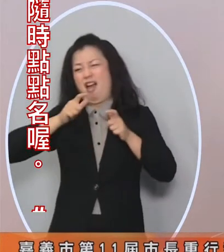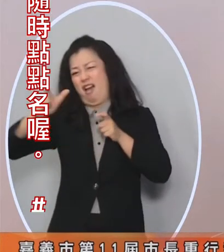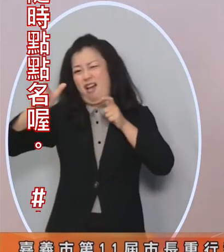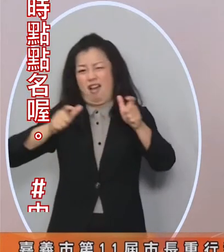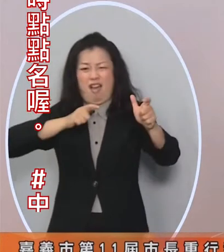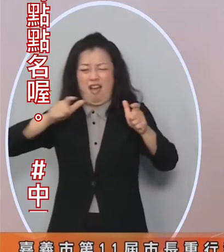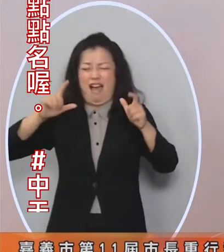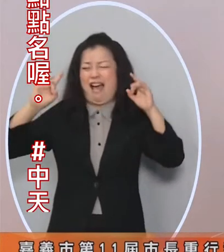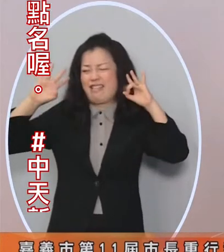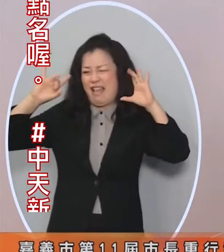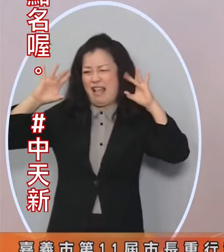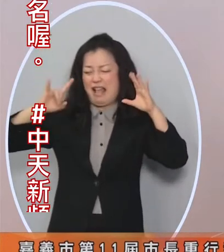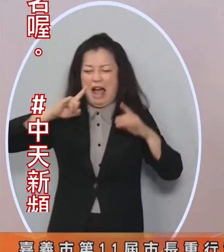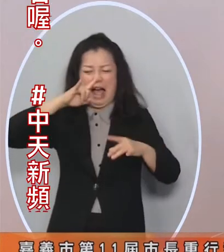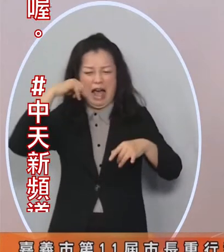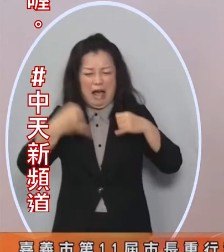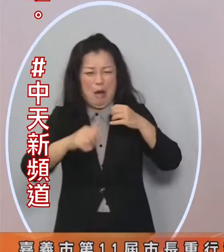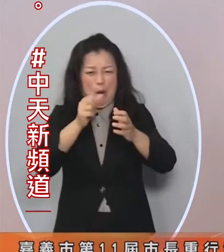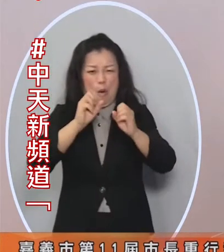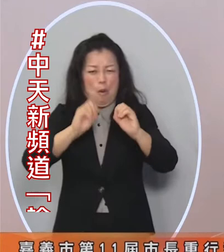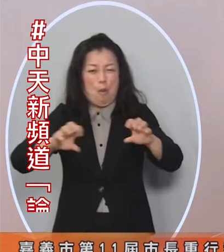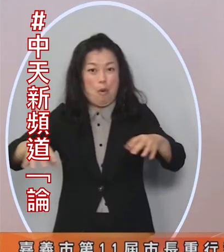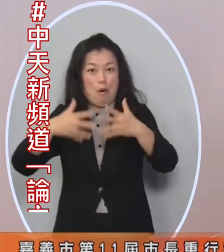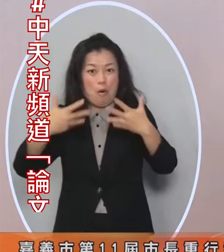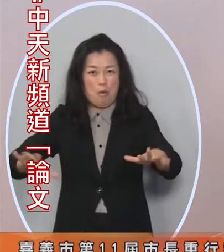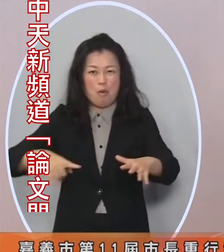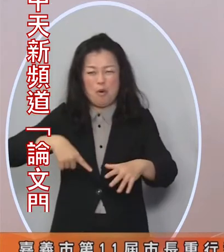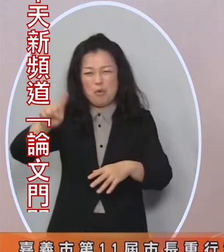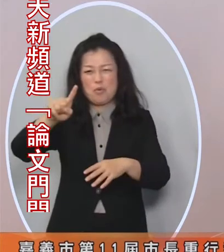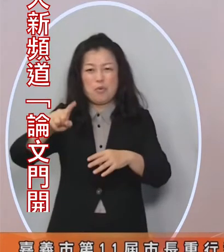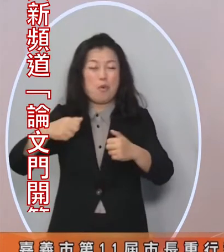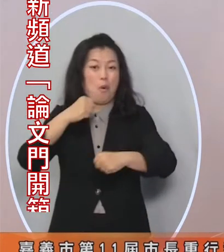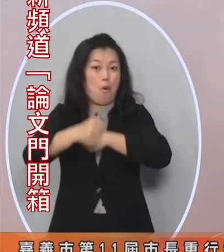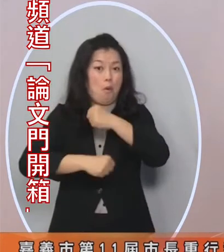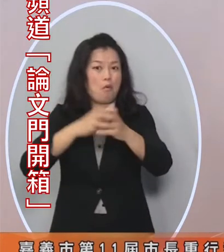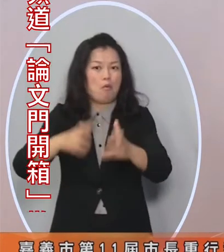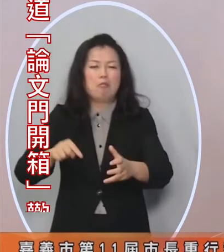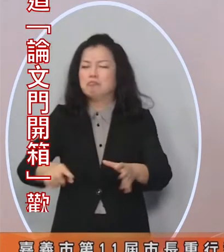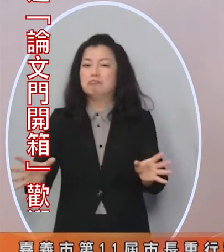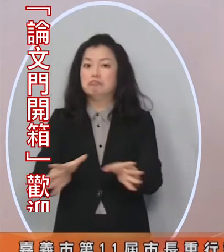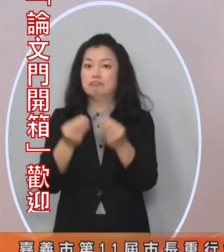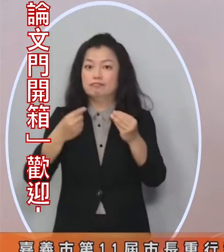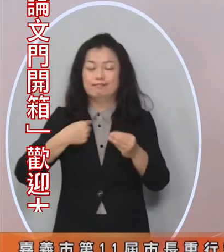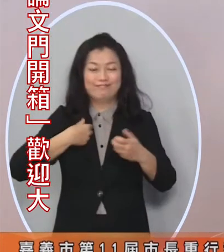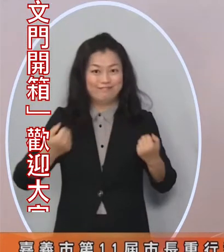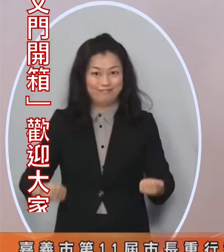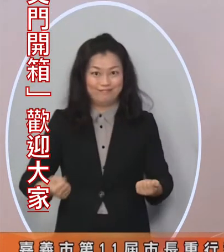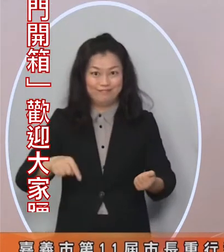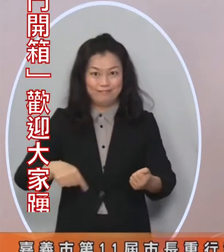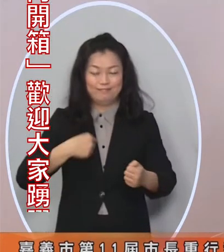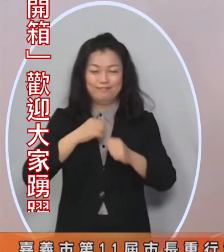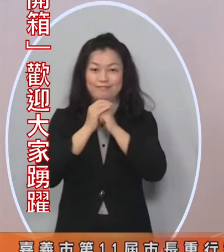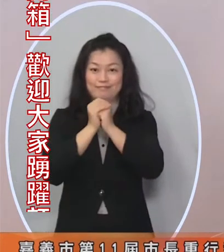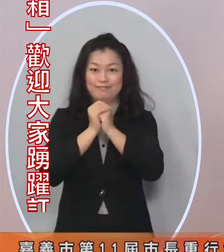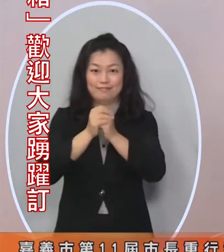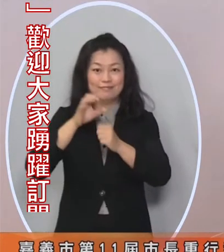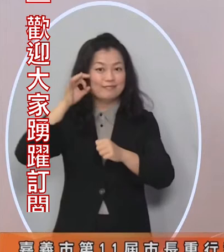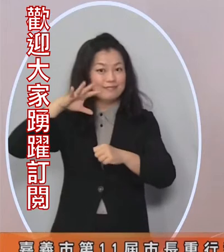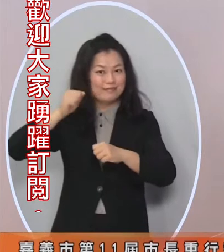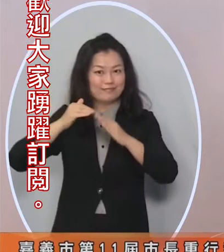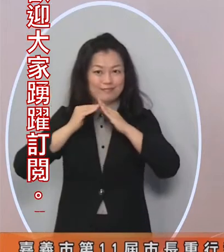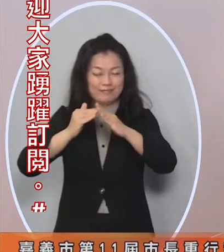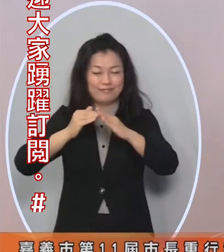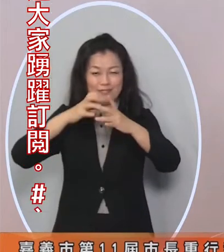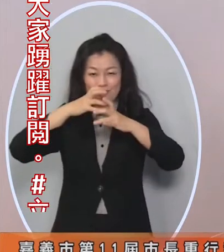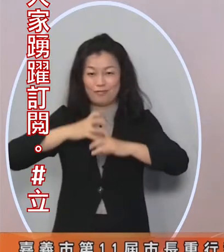及大量垃圾去做造势活动。在此凯生先预祝嘉义市管乐节活动